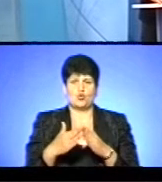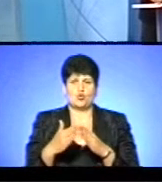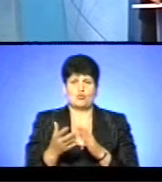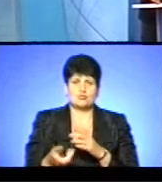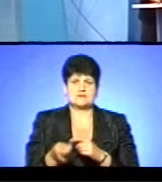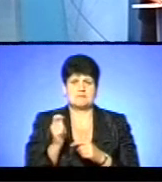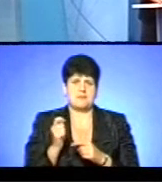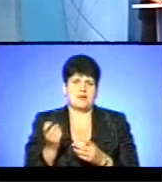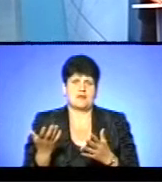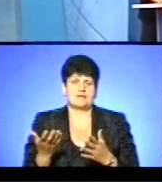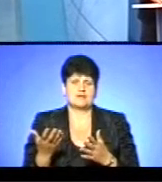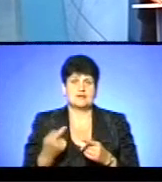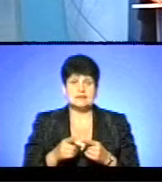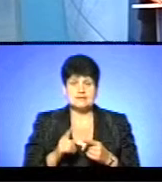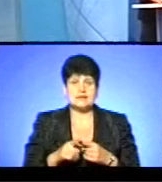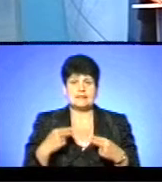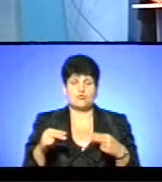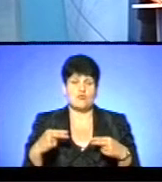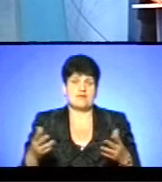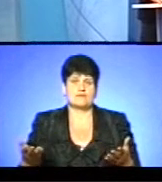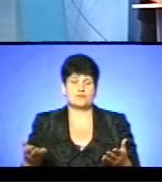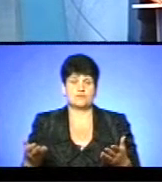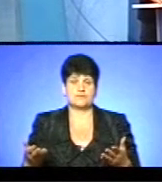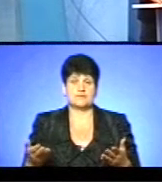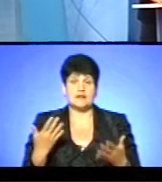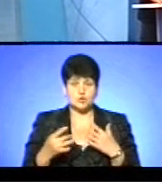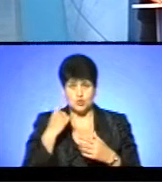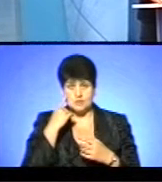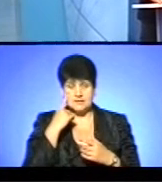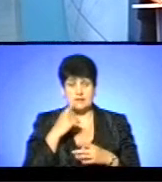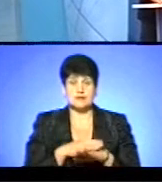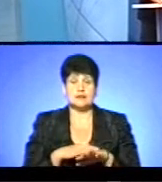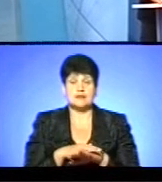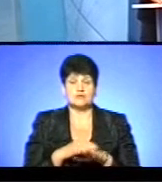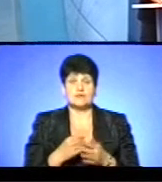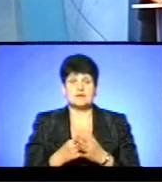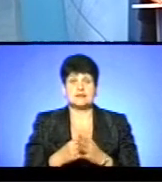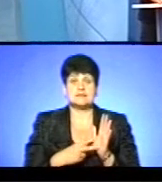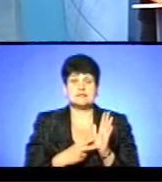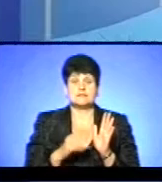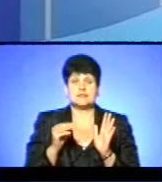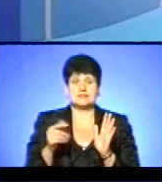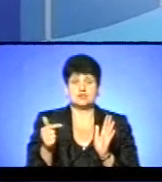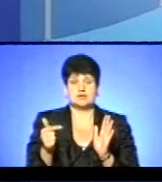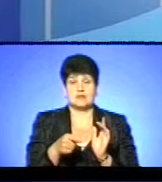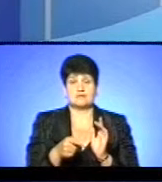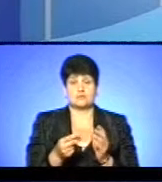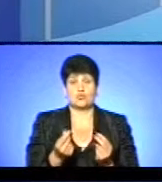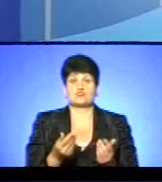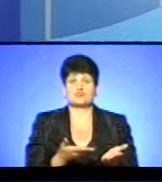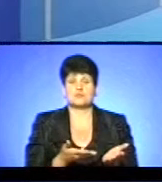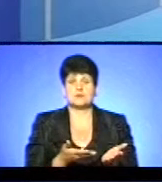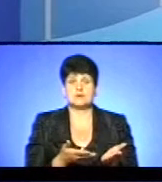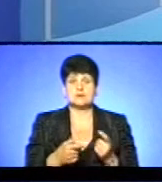рибин. Це ж на торгівлю йде. Якщо оцінити ринкову вартість, ну, це десь 7 тисяч гривень даний улов мав би коштувати.